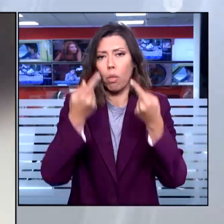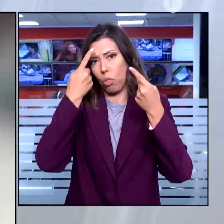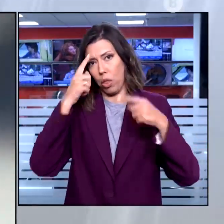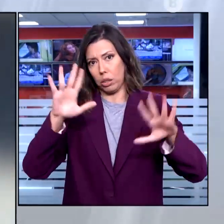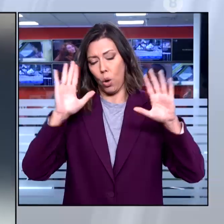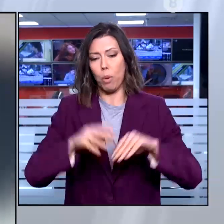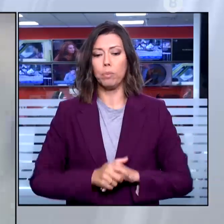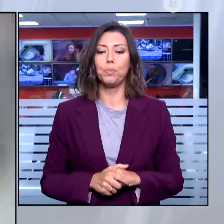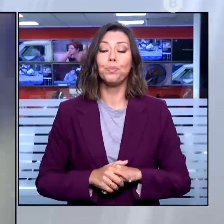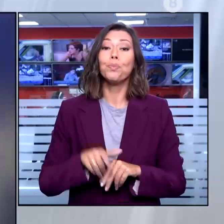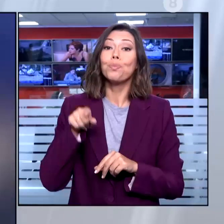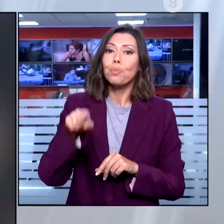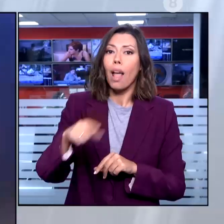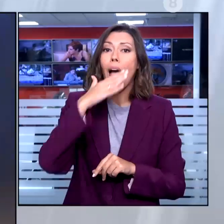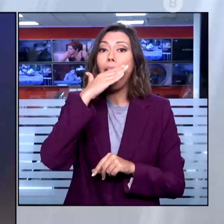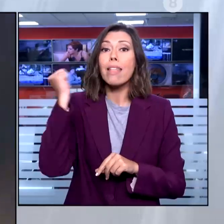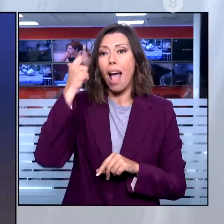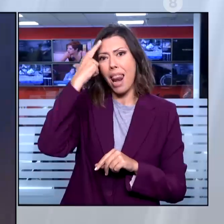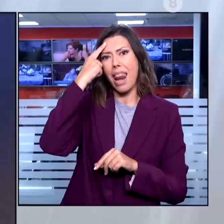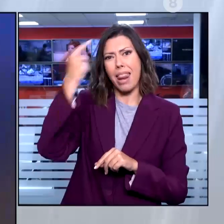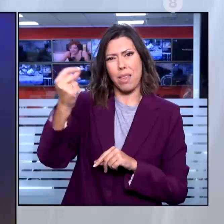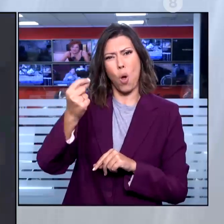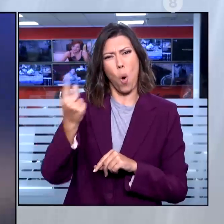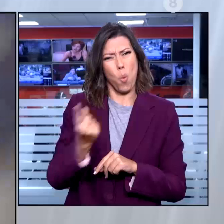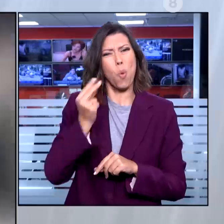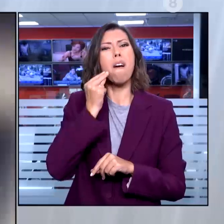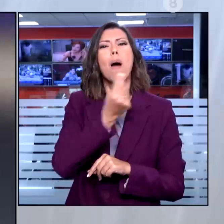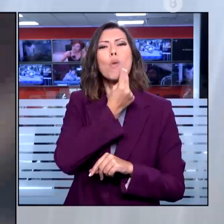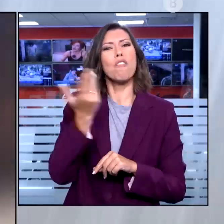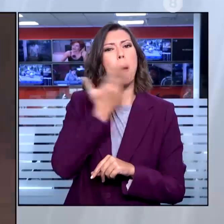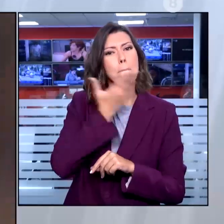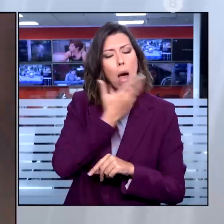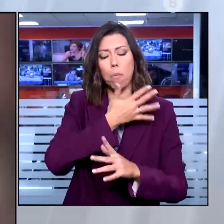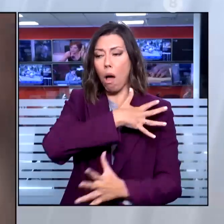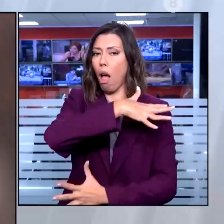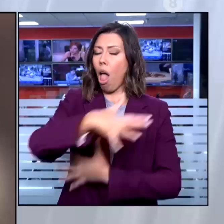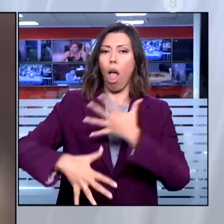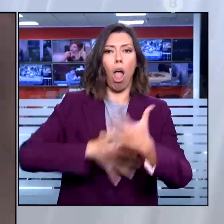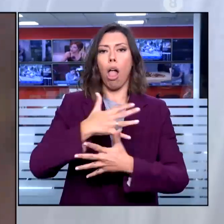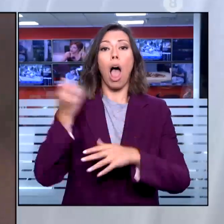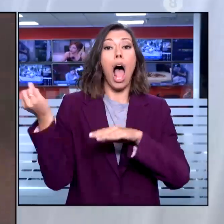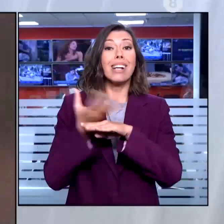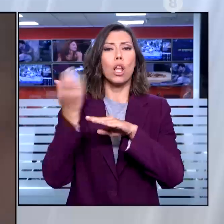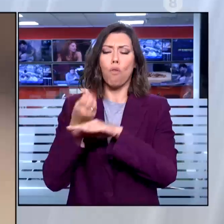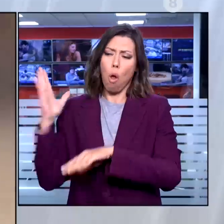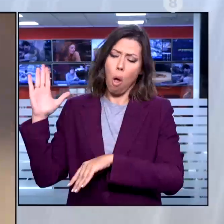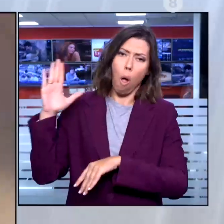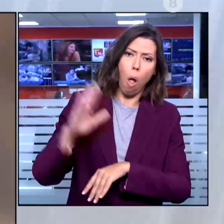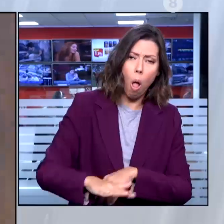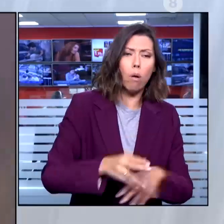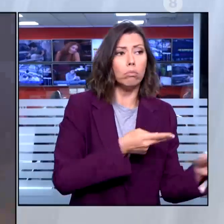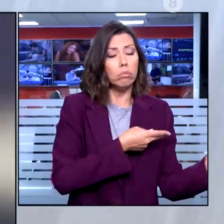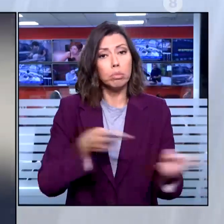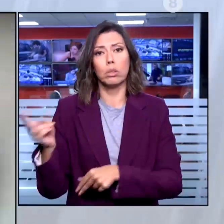Λύκειο των Χανίων επικρατεί πανικός. Ασθενοφόρο έχει σπεύσει στο σχολείο για να παραλάβει ένα τραυματισμένο μαθητή. Εκεί όπου λίγο